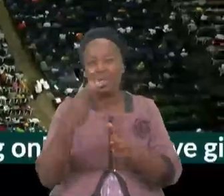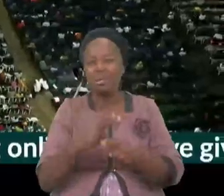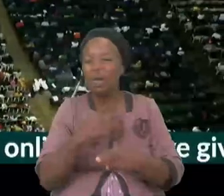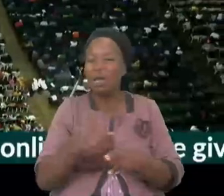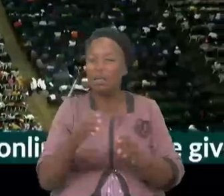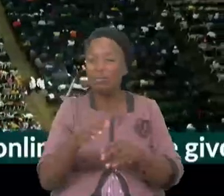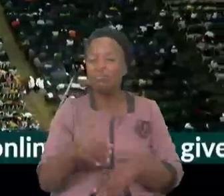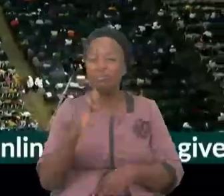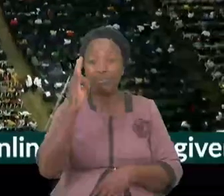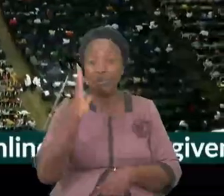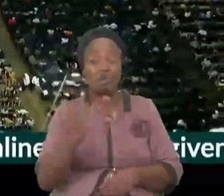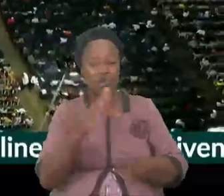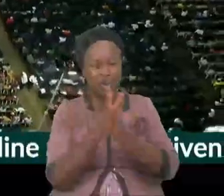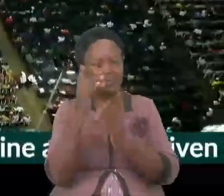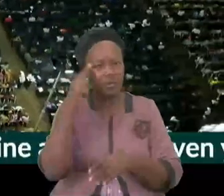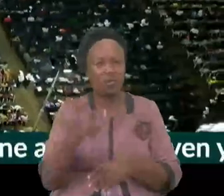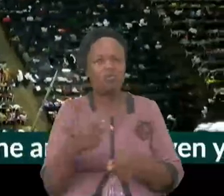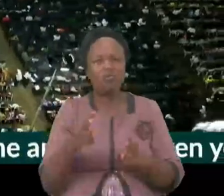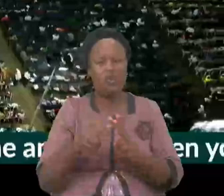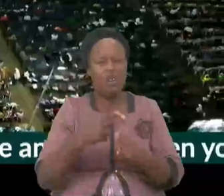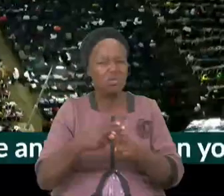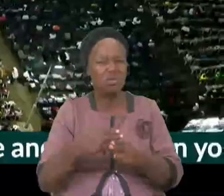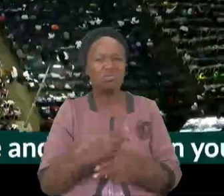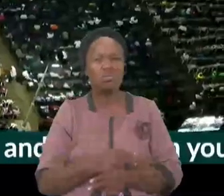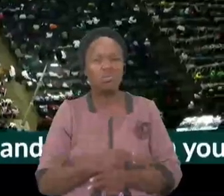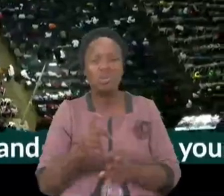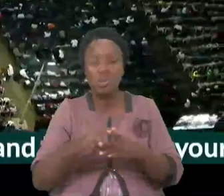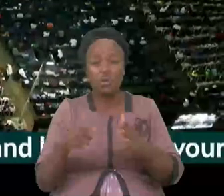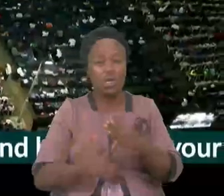Les prières seront faites pour toi très bientôt.